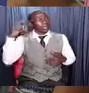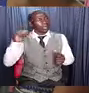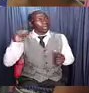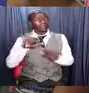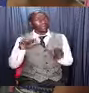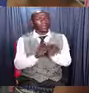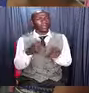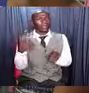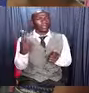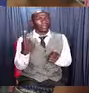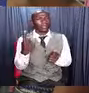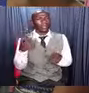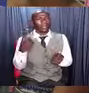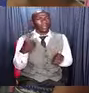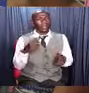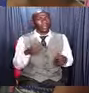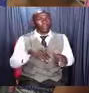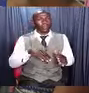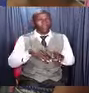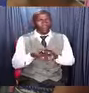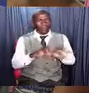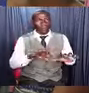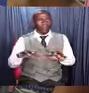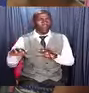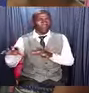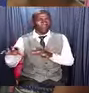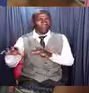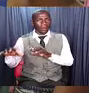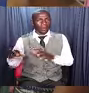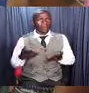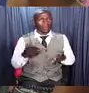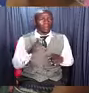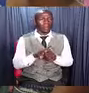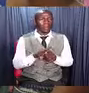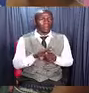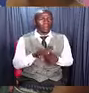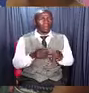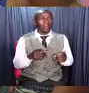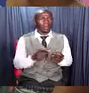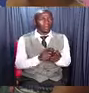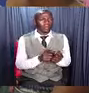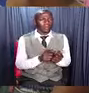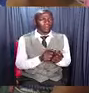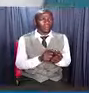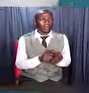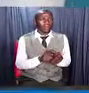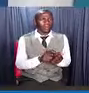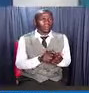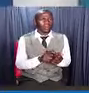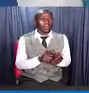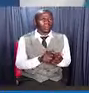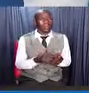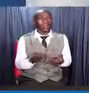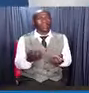Don't think of the maize. Ukienda soko letu lina vyakula vingi. When you go to our farm there are so many things. Lakini tuzoezwa sima. But we are used to the maize.